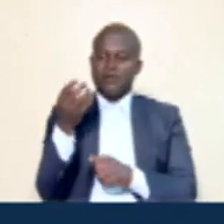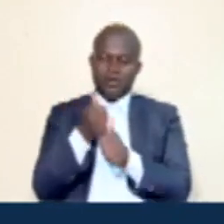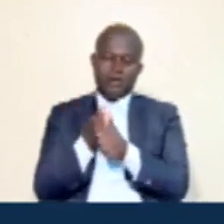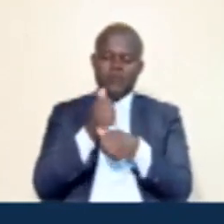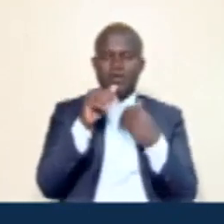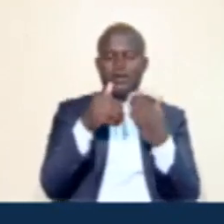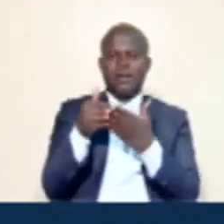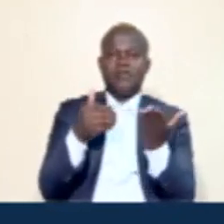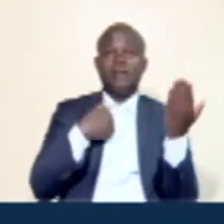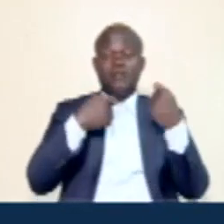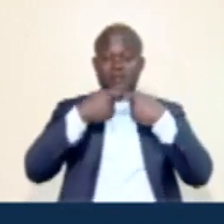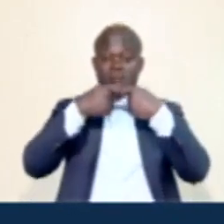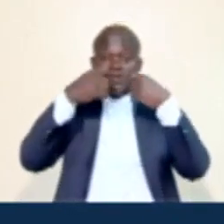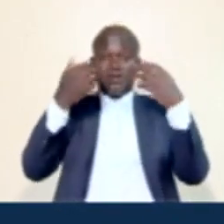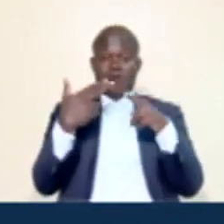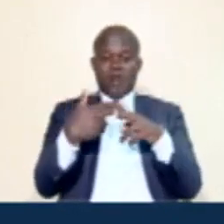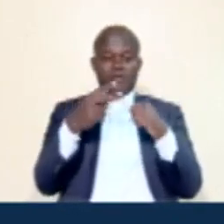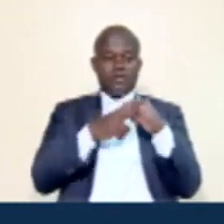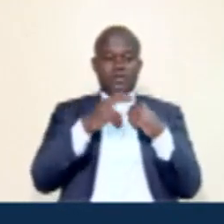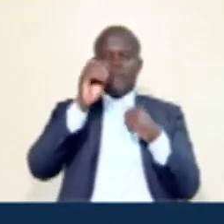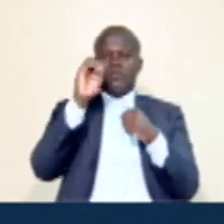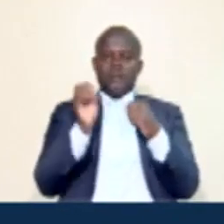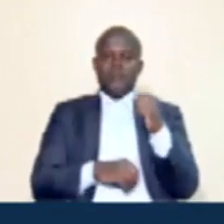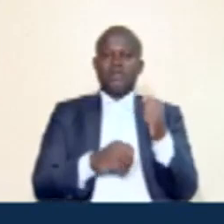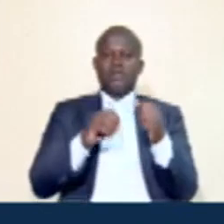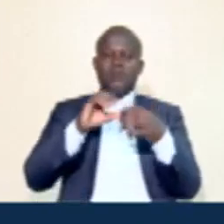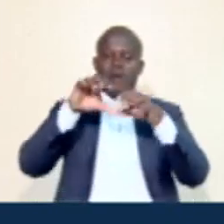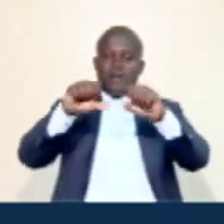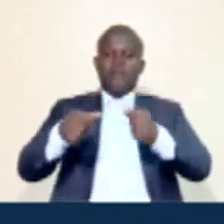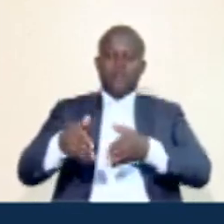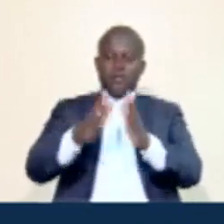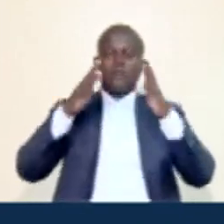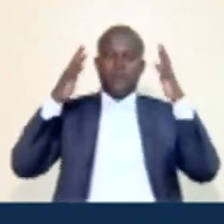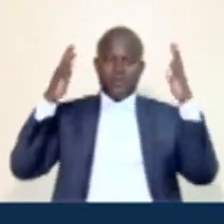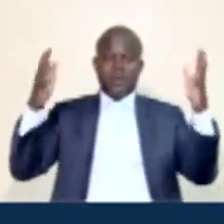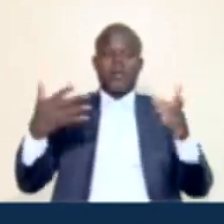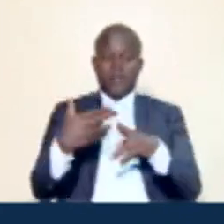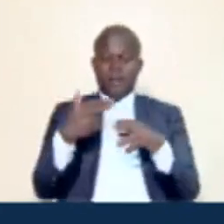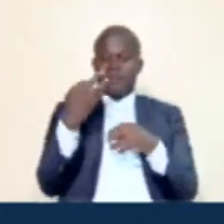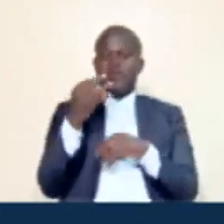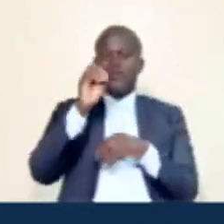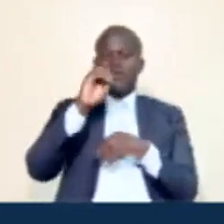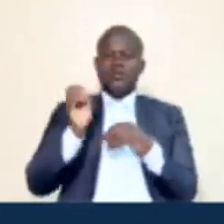azaba afite umuriro w'amashanyarazi aho 70% bazaba bafatira ku murongo mugari naho